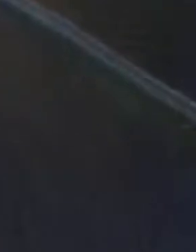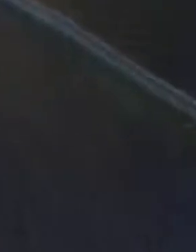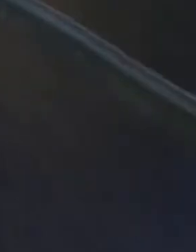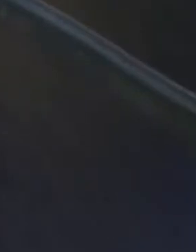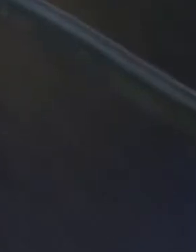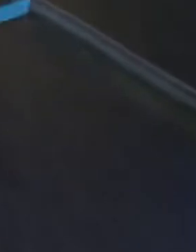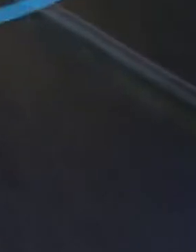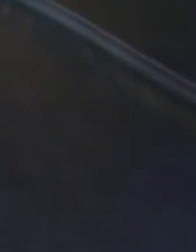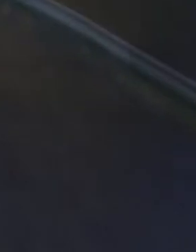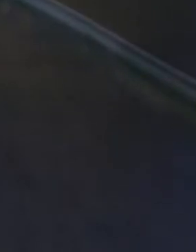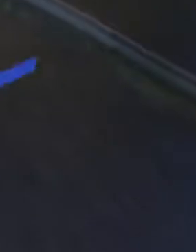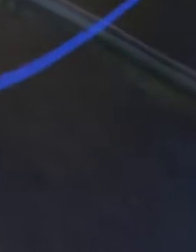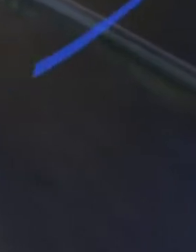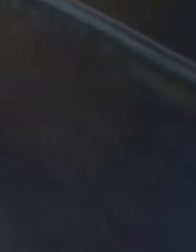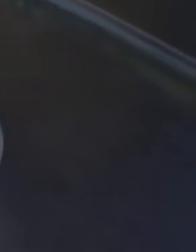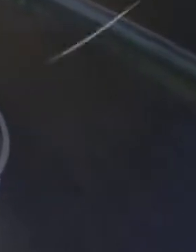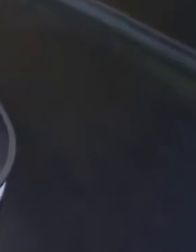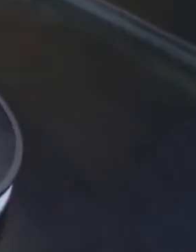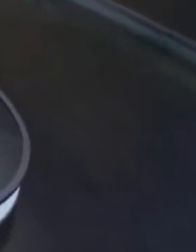으